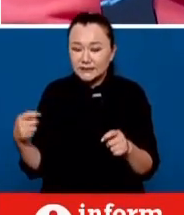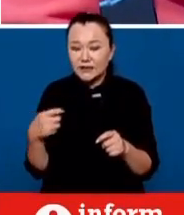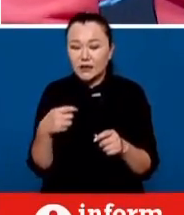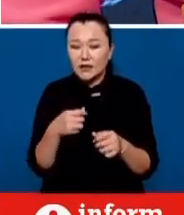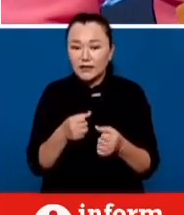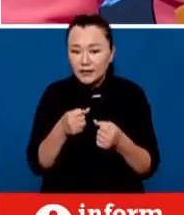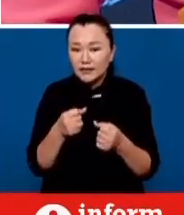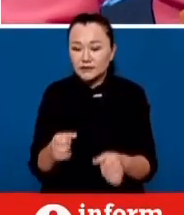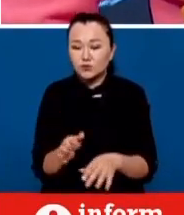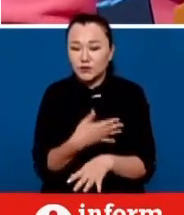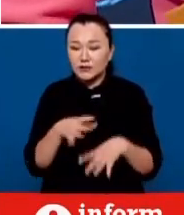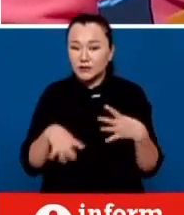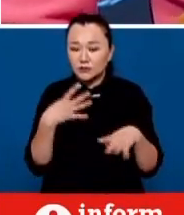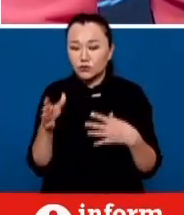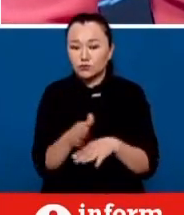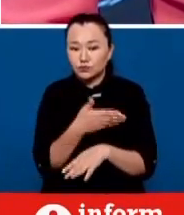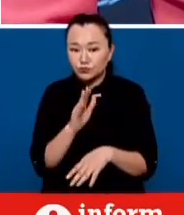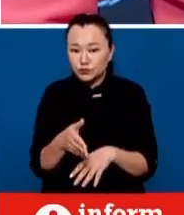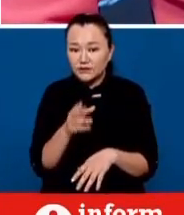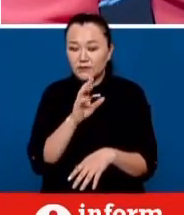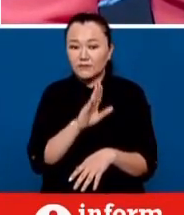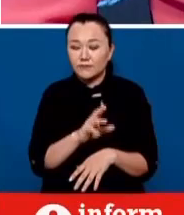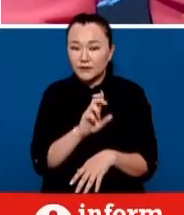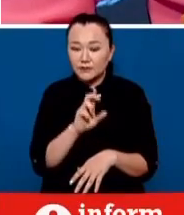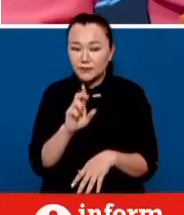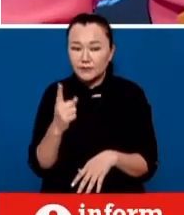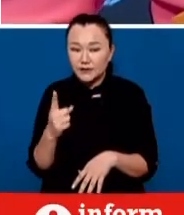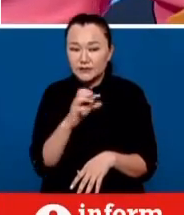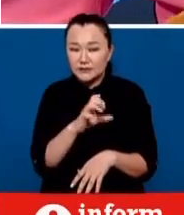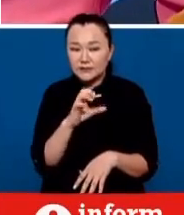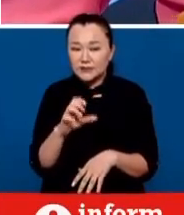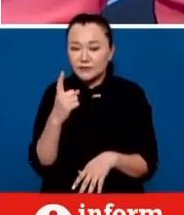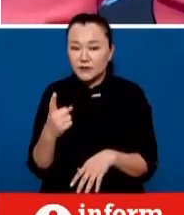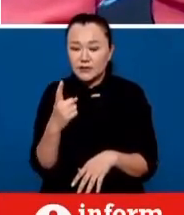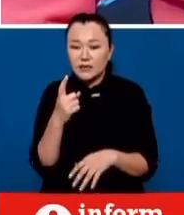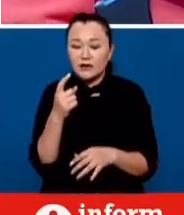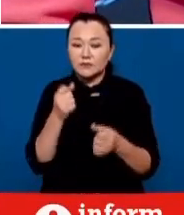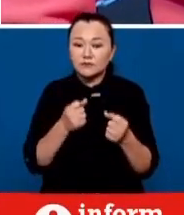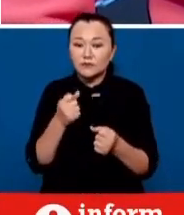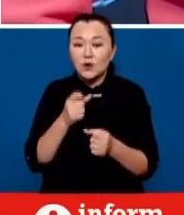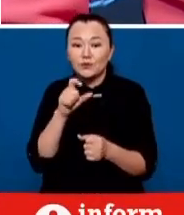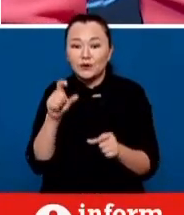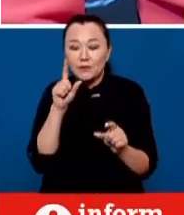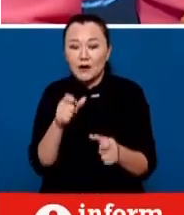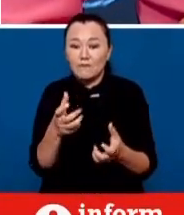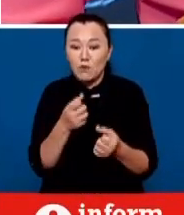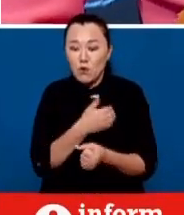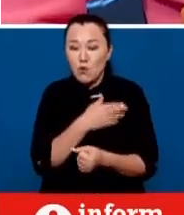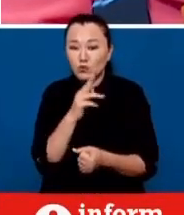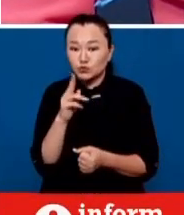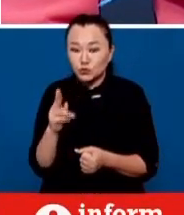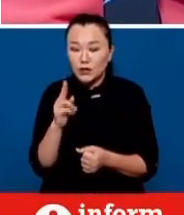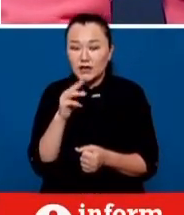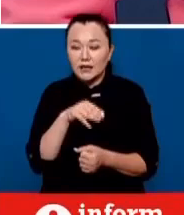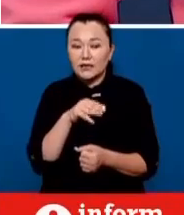жаттығулары алынып тасталады. Сондай-ақ ББ1, СС1, ДД1 санаттағы бойынша жүргізуші куәлігін алғысы келетіндер